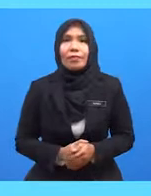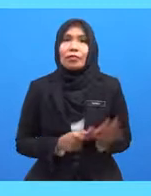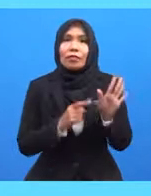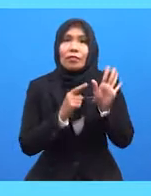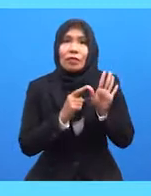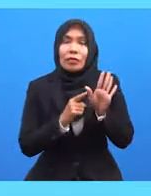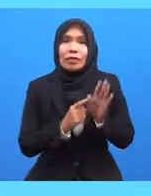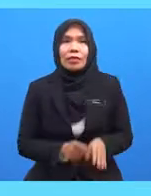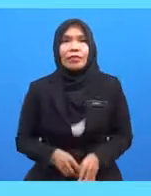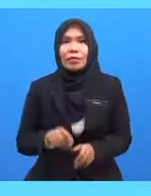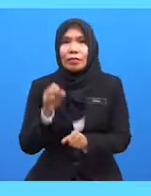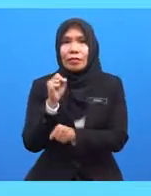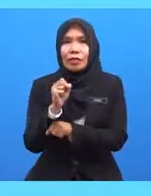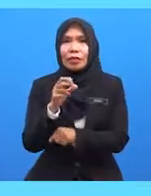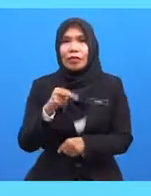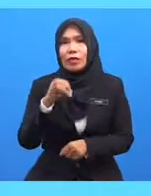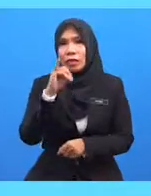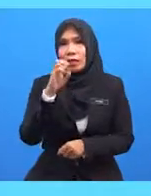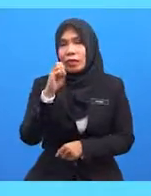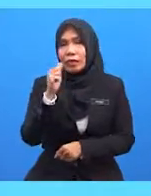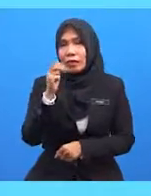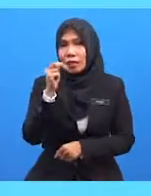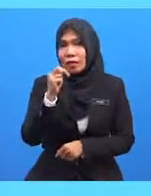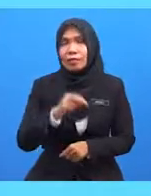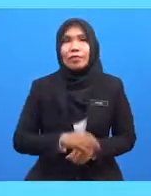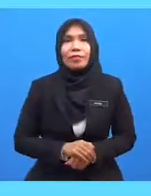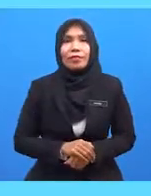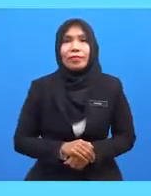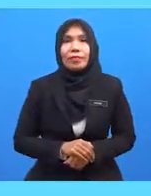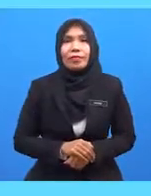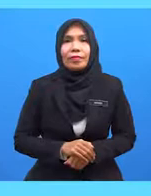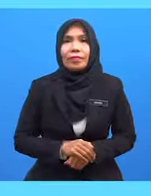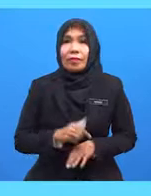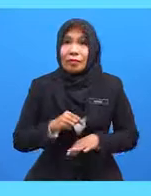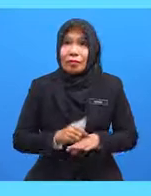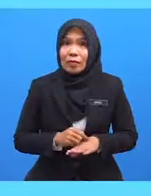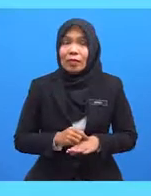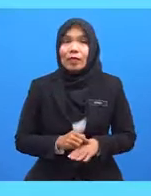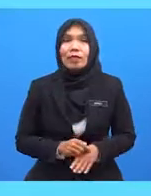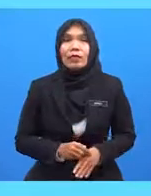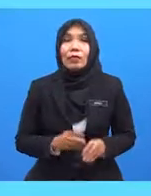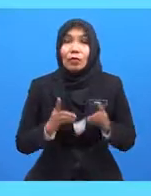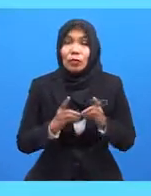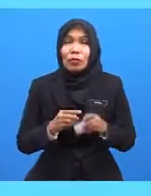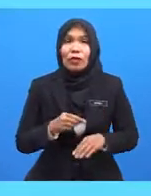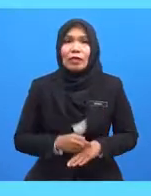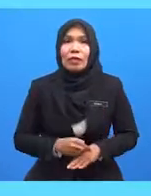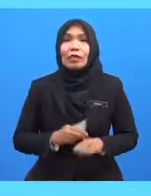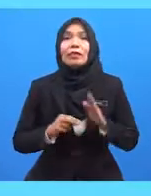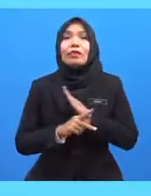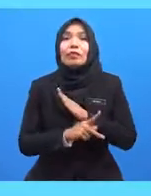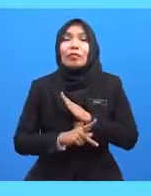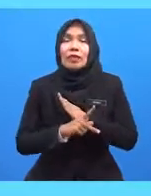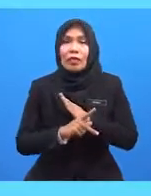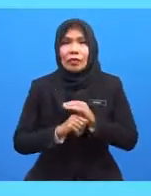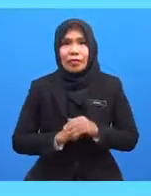nisan Sheikh Abdul Al-Qadir Ibn Hussein Shah ditemui di Langgar Alustar Kedah pada